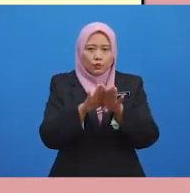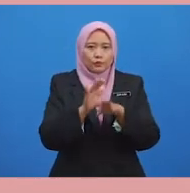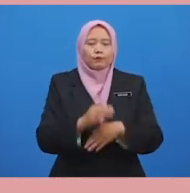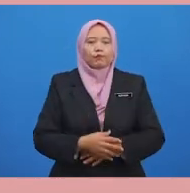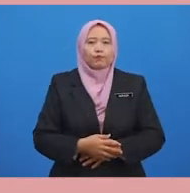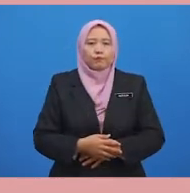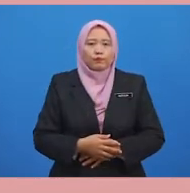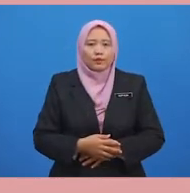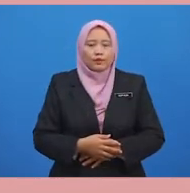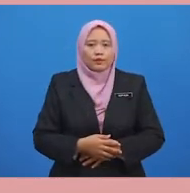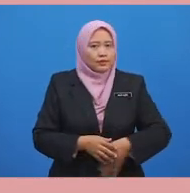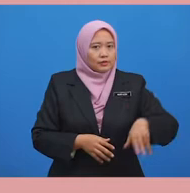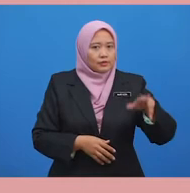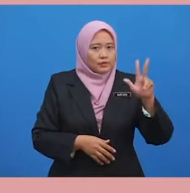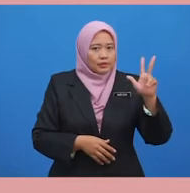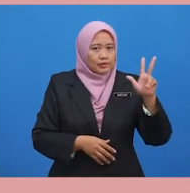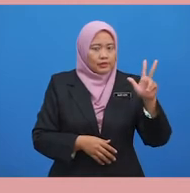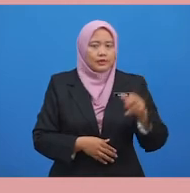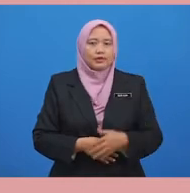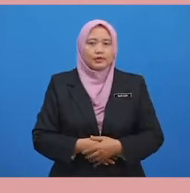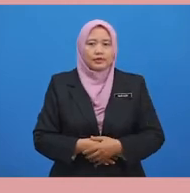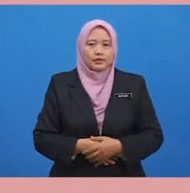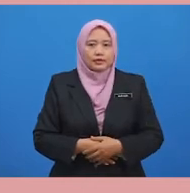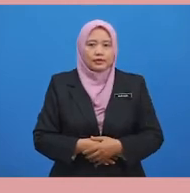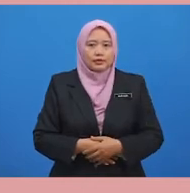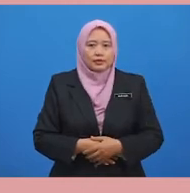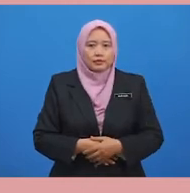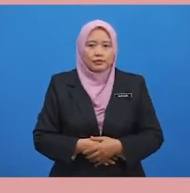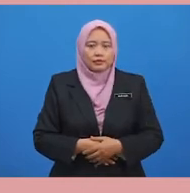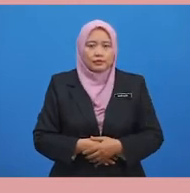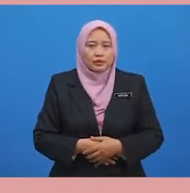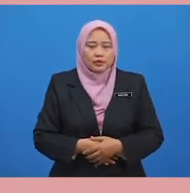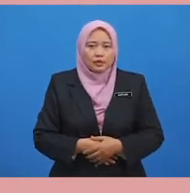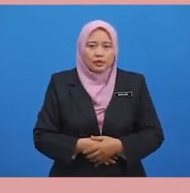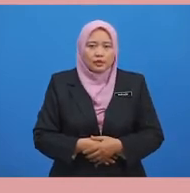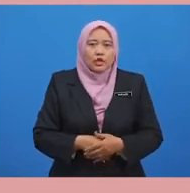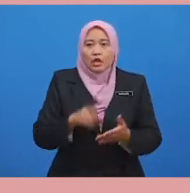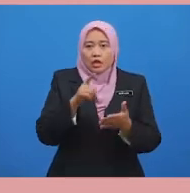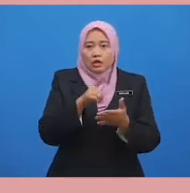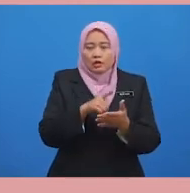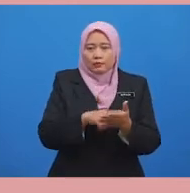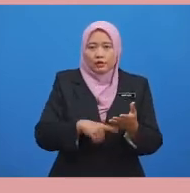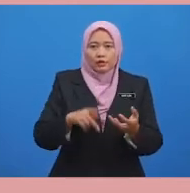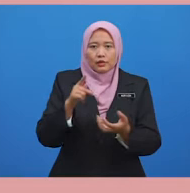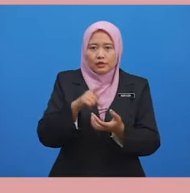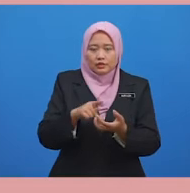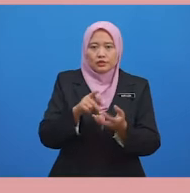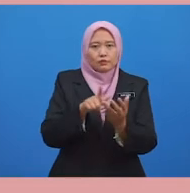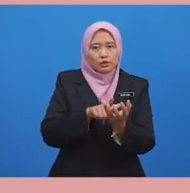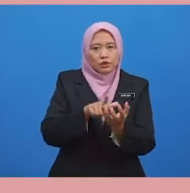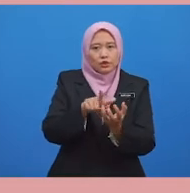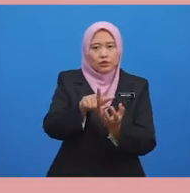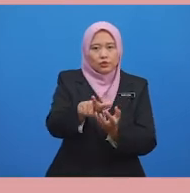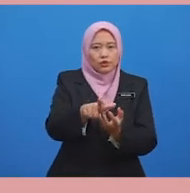Seterusnya, soalan yang ketiga. Sila baca soalan dengan betul.